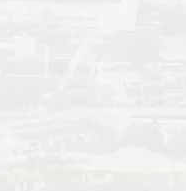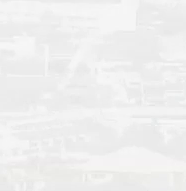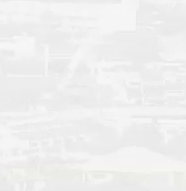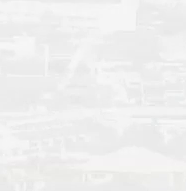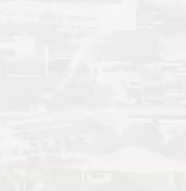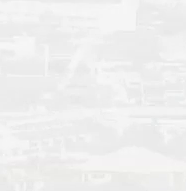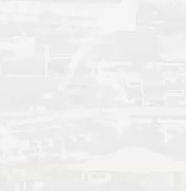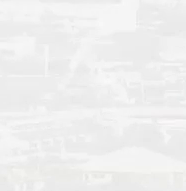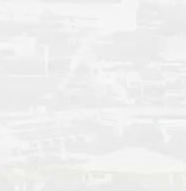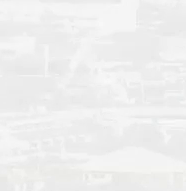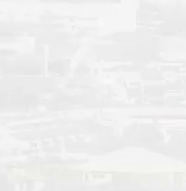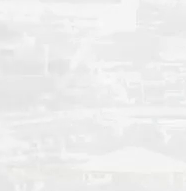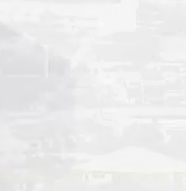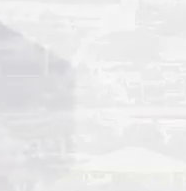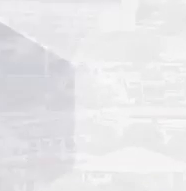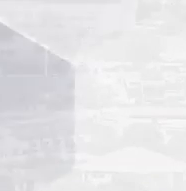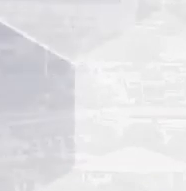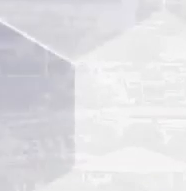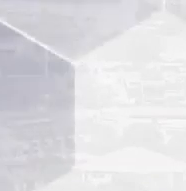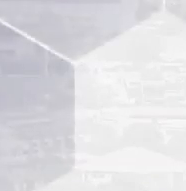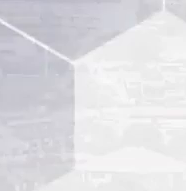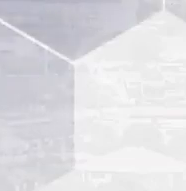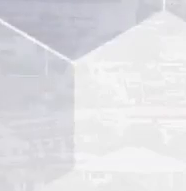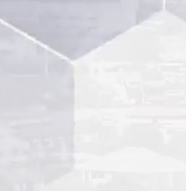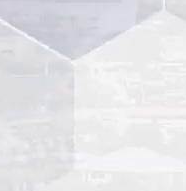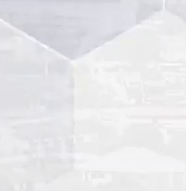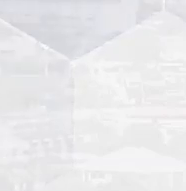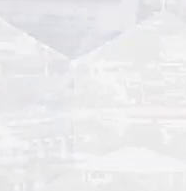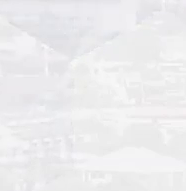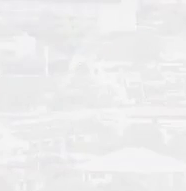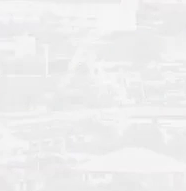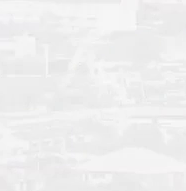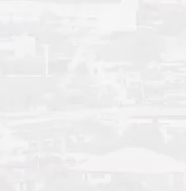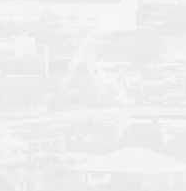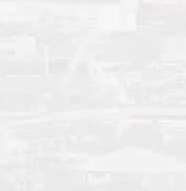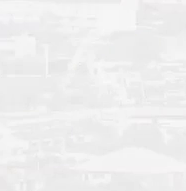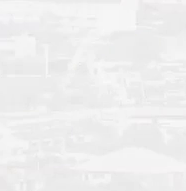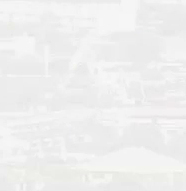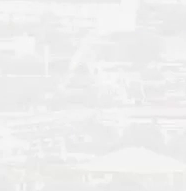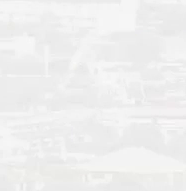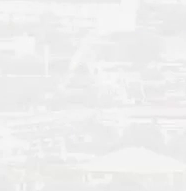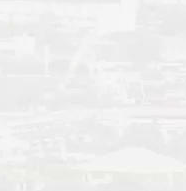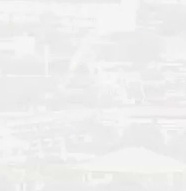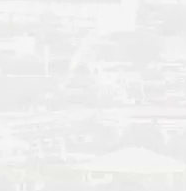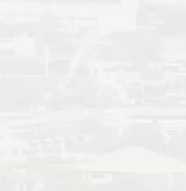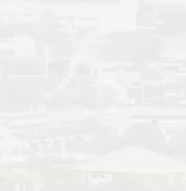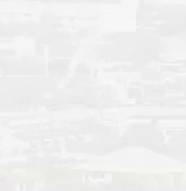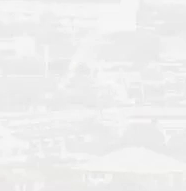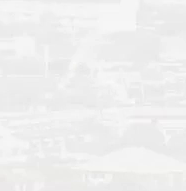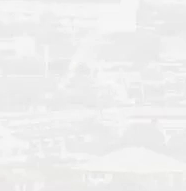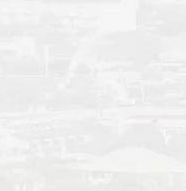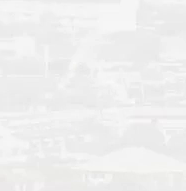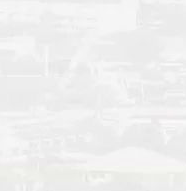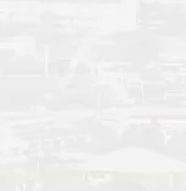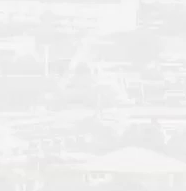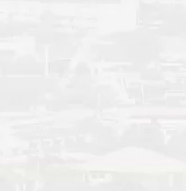อย่าลืมกด Subscribe และกดกระดิ่งด้วยนะครับเรายังมีวิดีโออื่นๆที่น่าสนใจอีกเพียบและถ้าท่านไม่อยากพลาดการรับชมแบบสดๆก็ติดตามกันได้